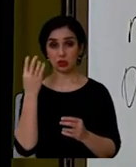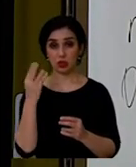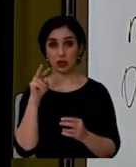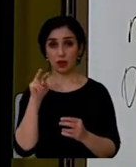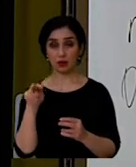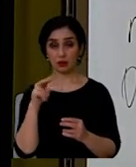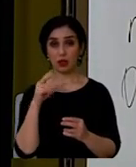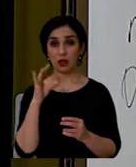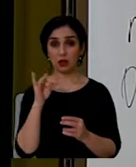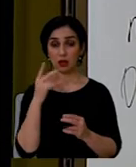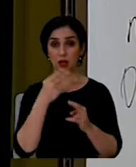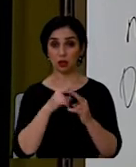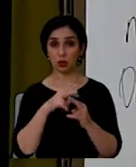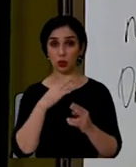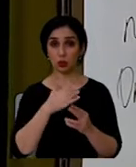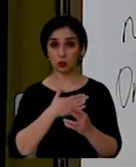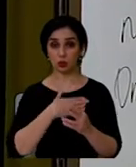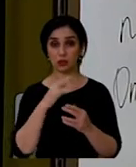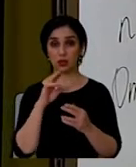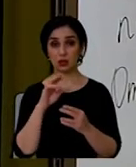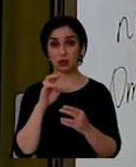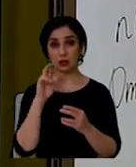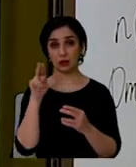22,4 литра. И это у нас буковка D.